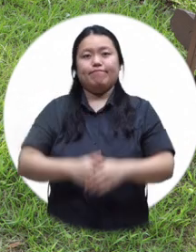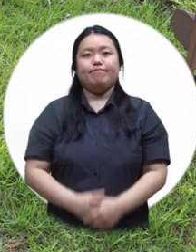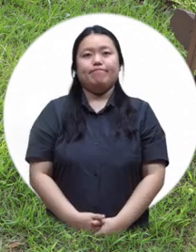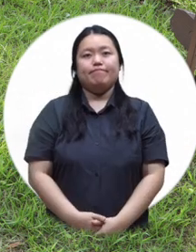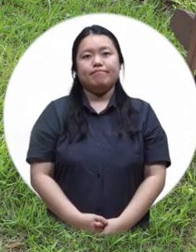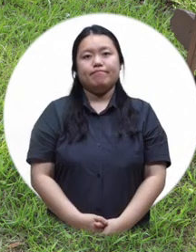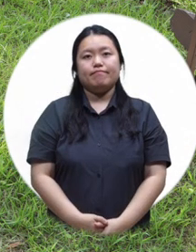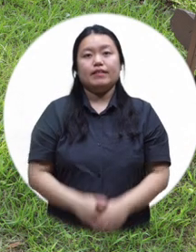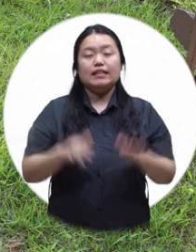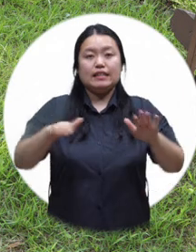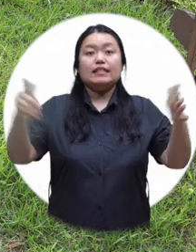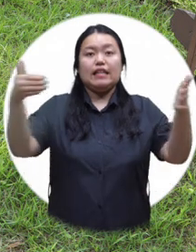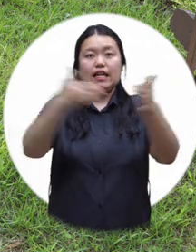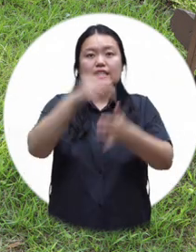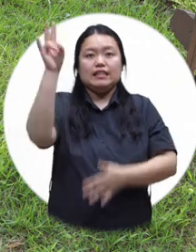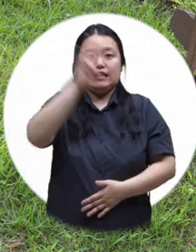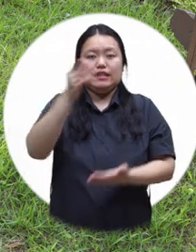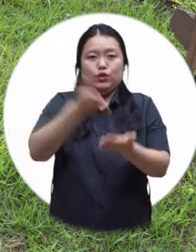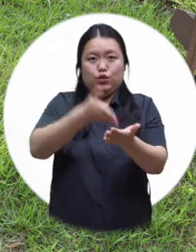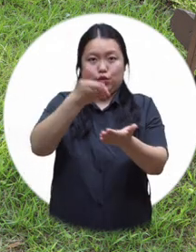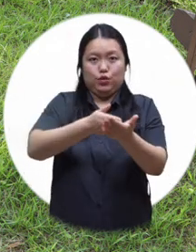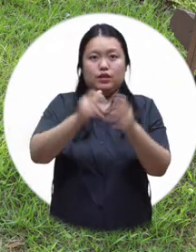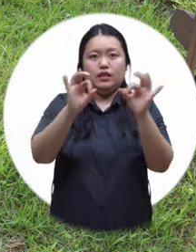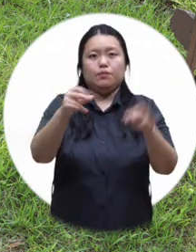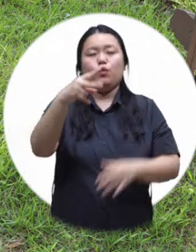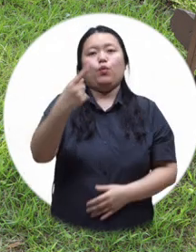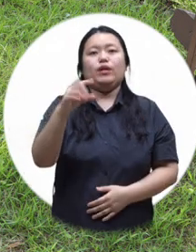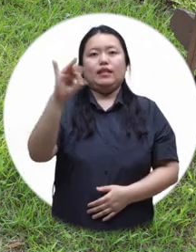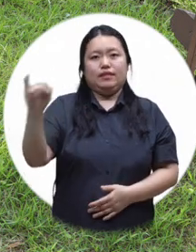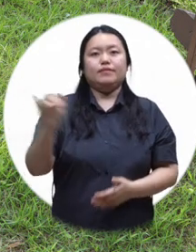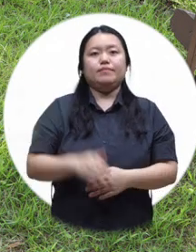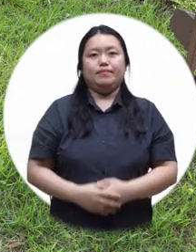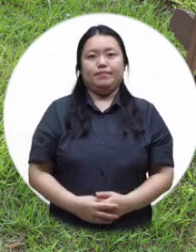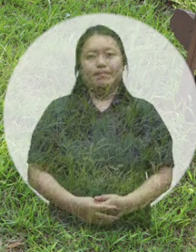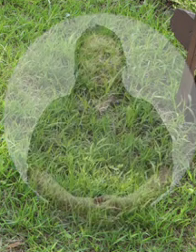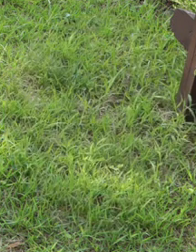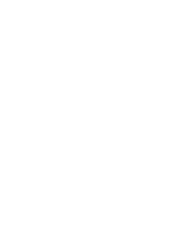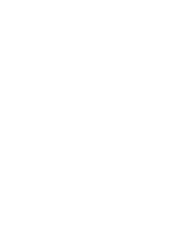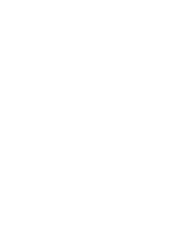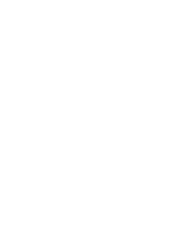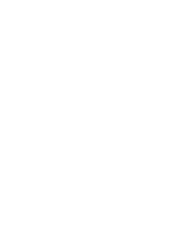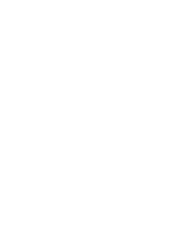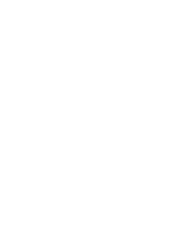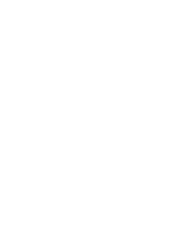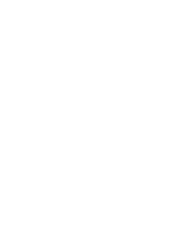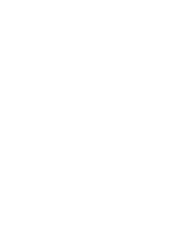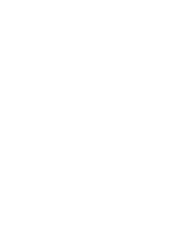참여해 보세요 지금까지 시흥 시청 소식의 김도이 있습니다